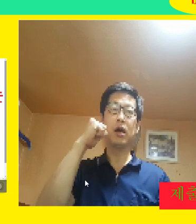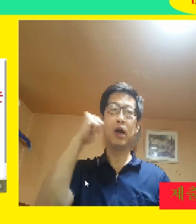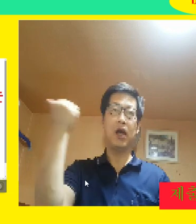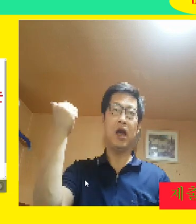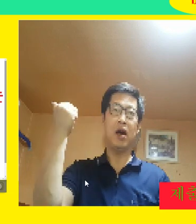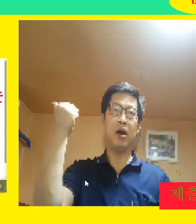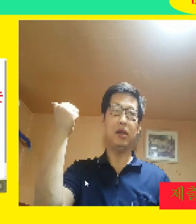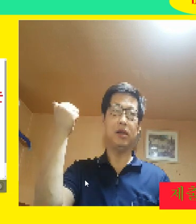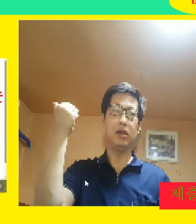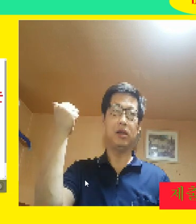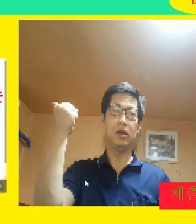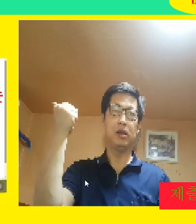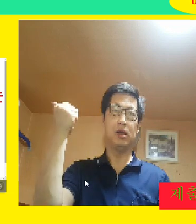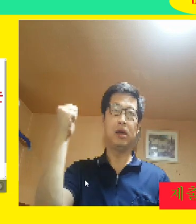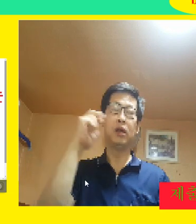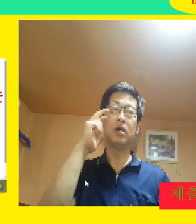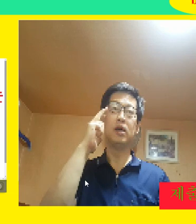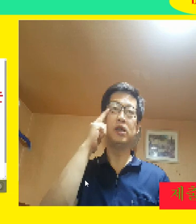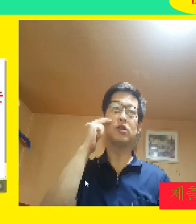익숙해야만